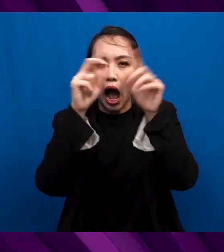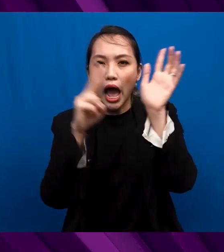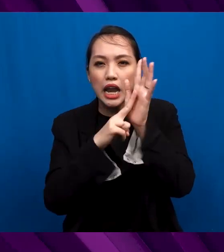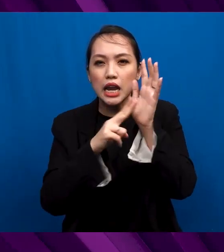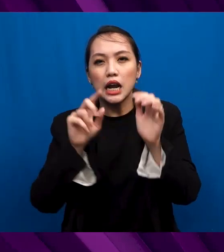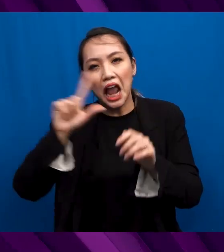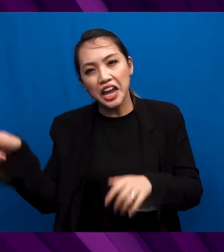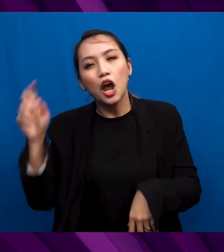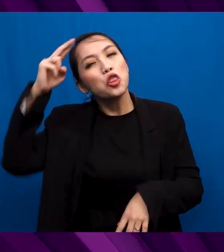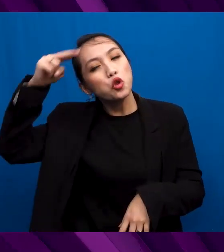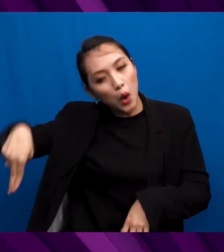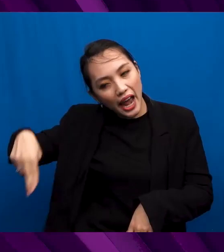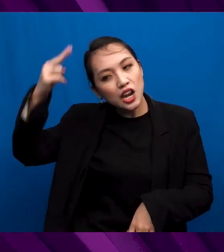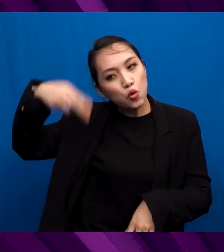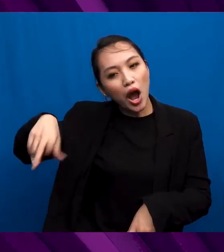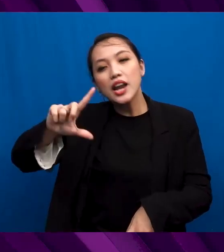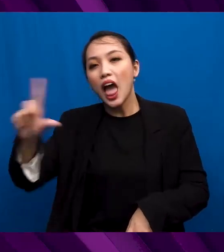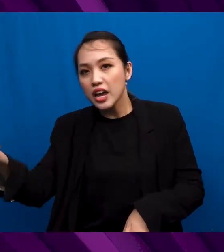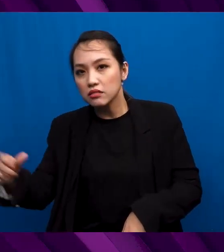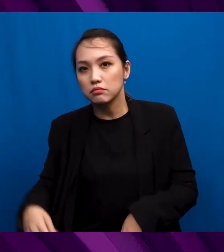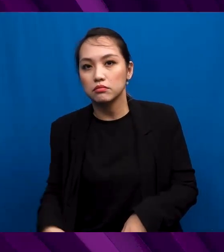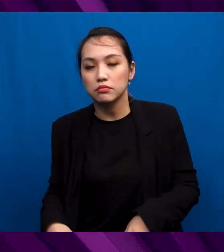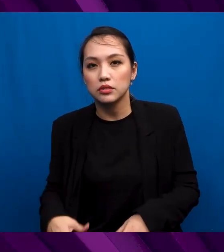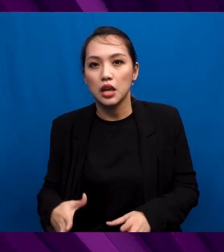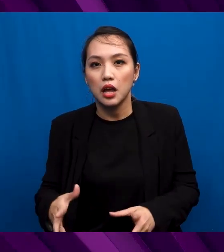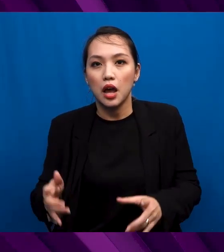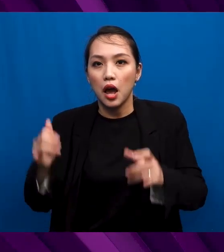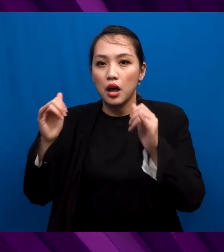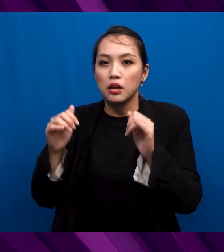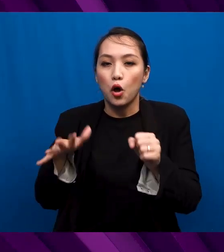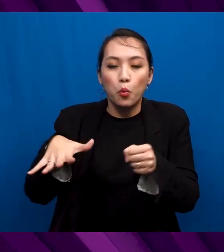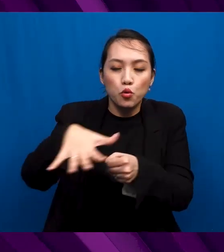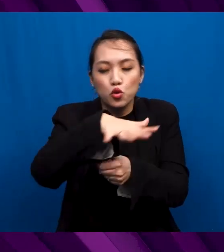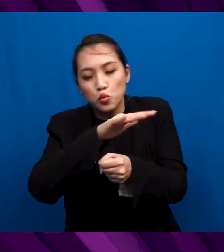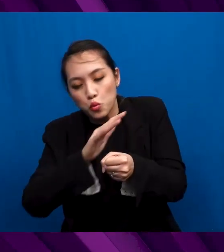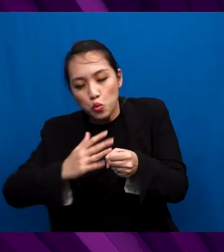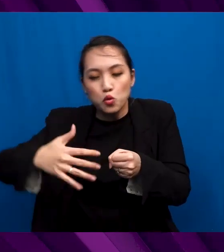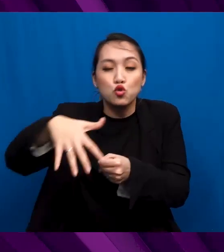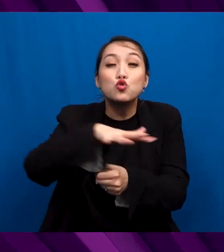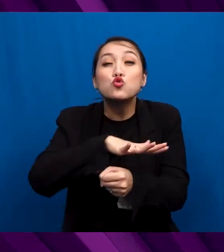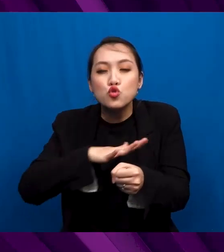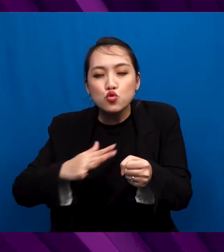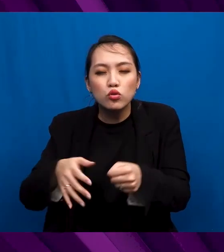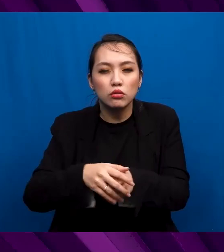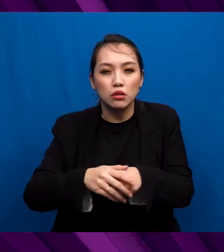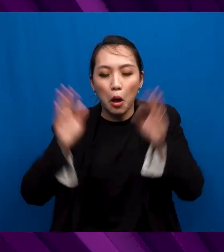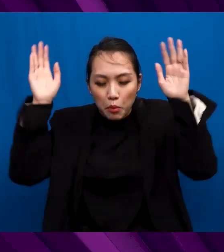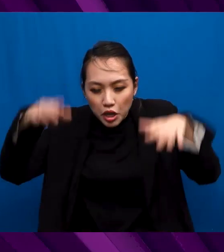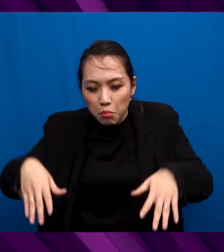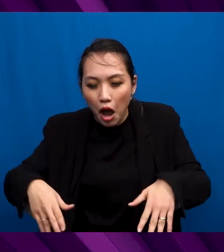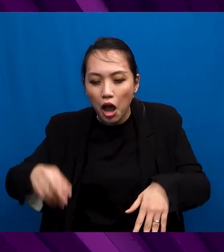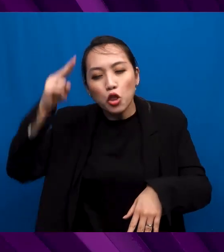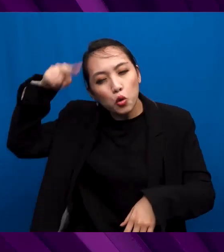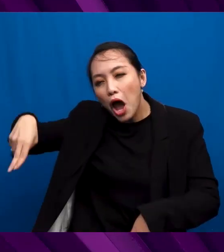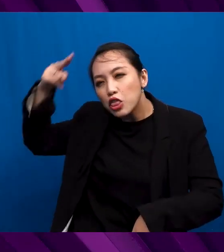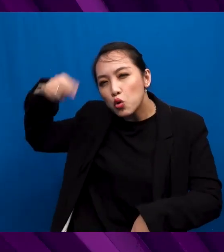Tuhan, tapi main ilmu gaib segala. Menyembah berhala secara sengaja. Gara-gara pengalaman